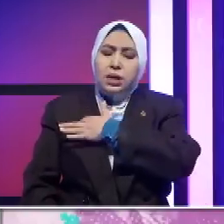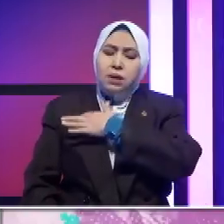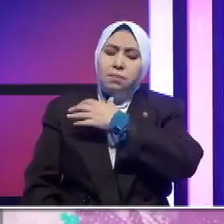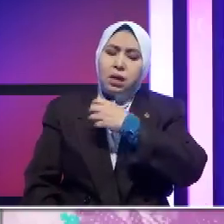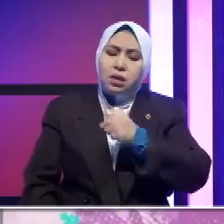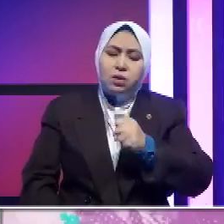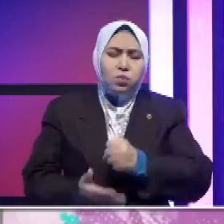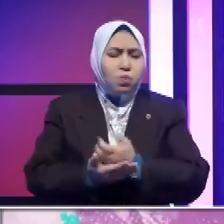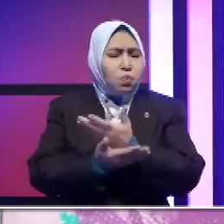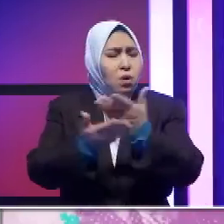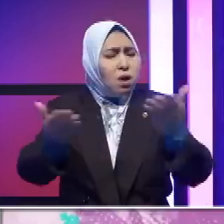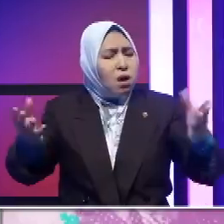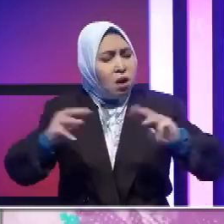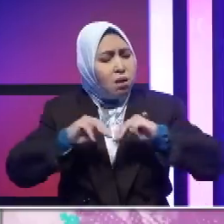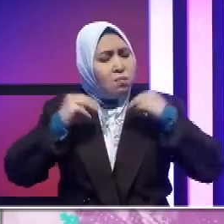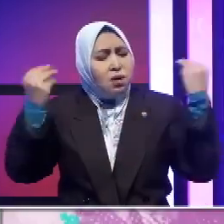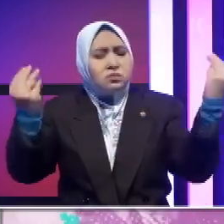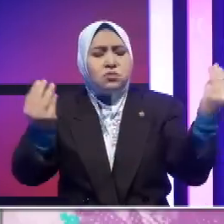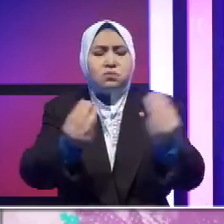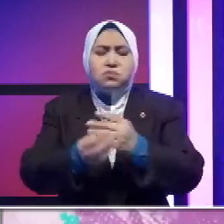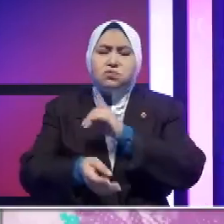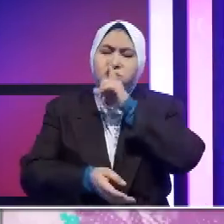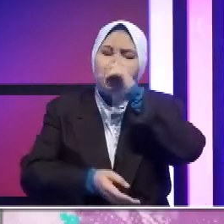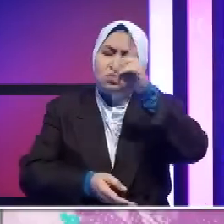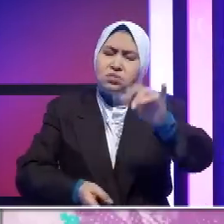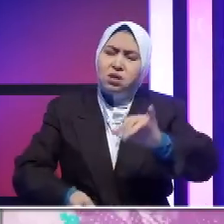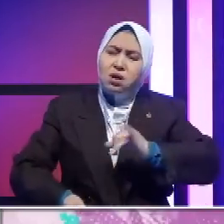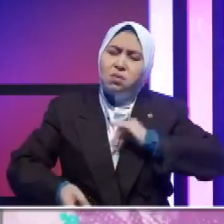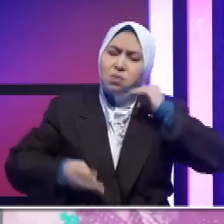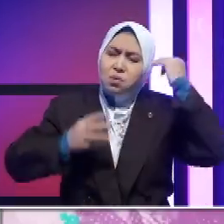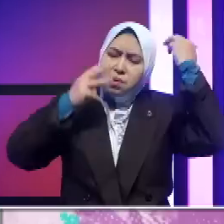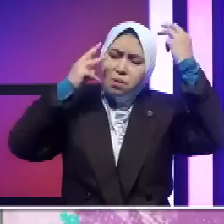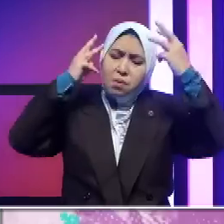آمن يا قوم إني